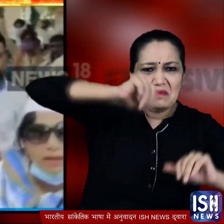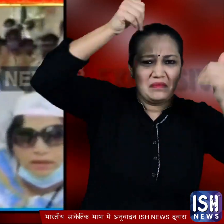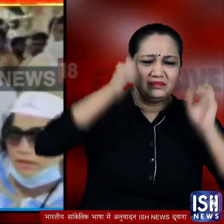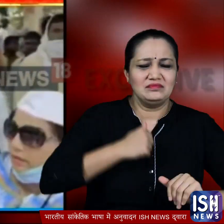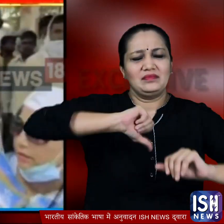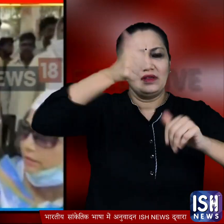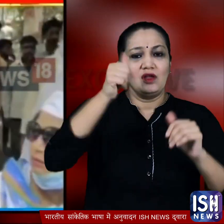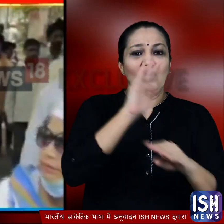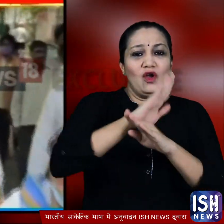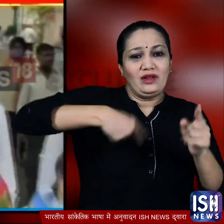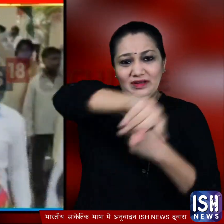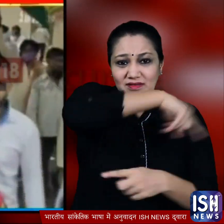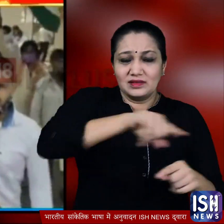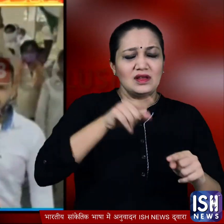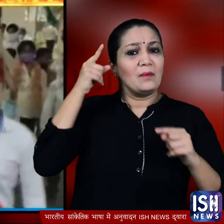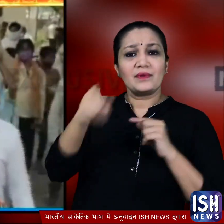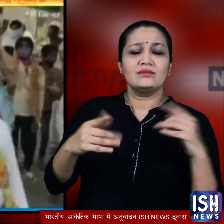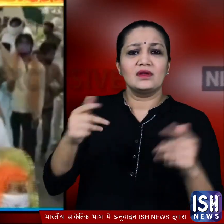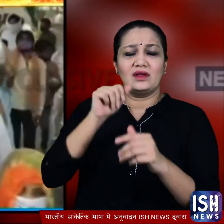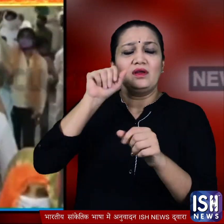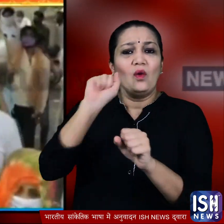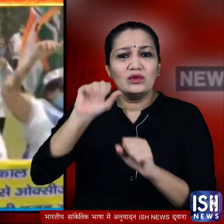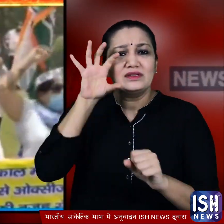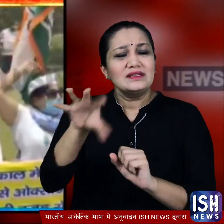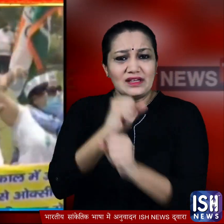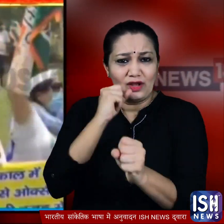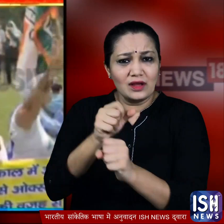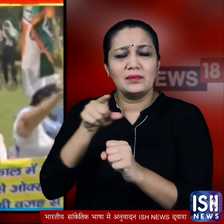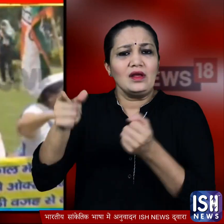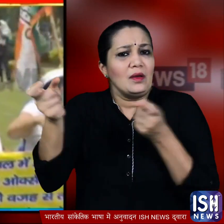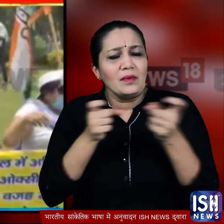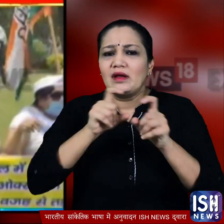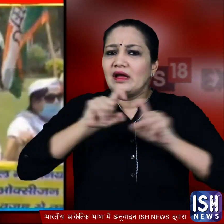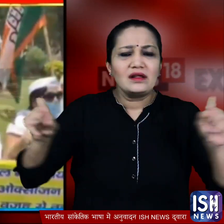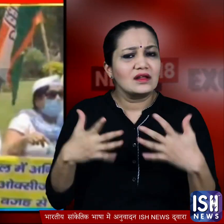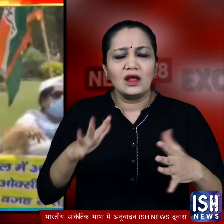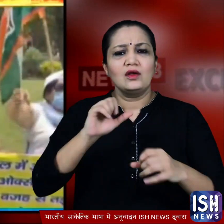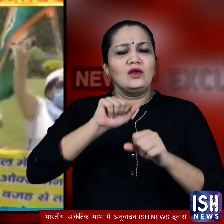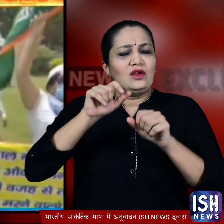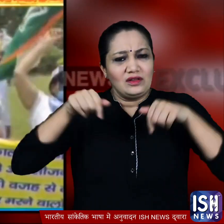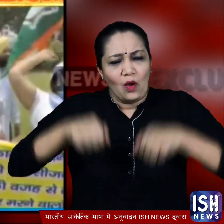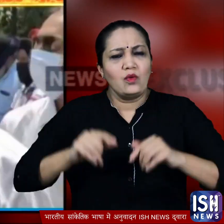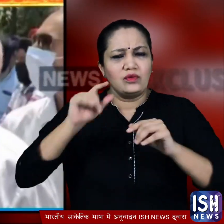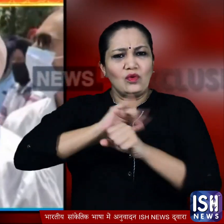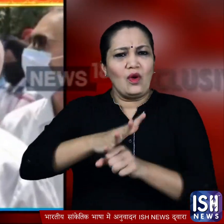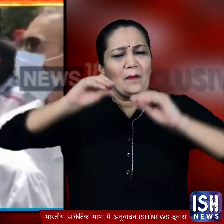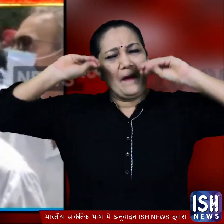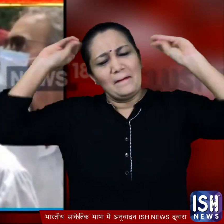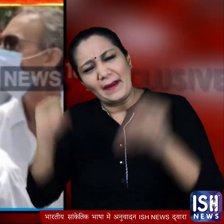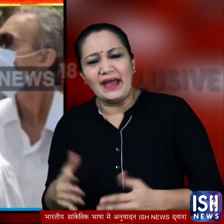सड़क पर उतरे कांग्रेस कार्यकर्ताओं ने आरोप लगाया कि राज्य सरकार की लापरवाही की वजह से वहां के हालात बद से बदतर हो गए।